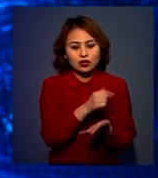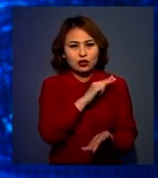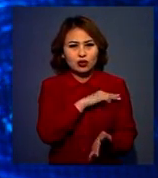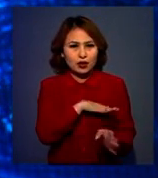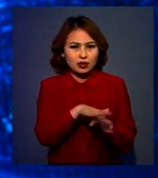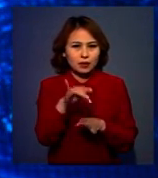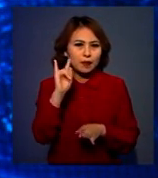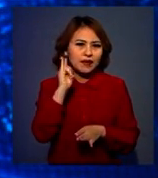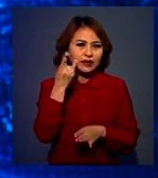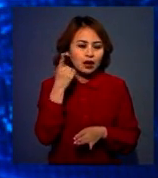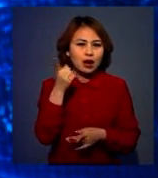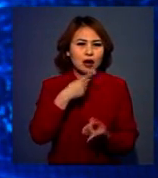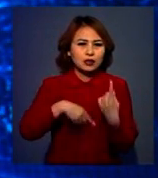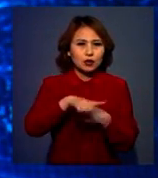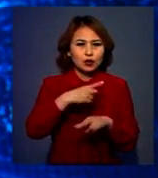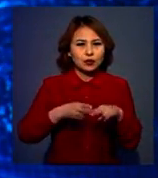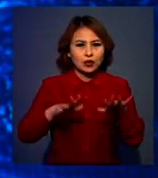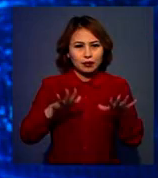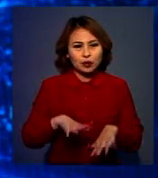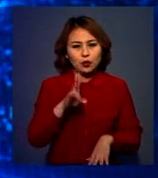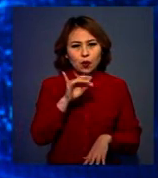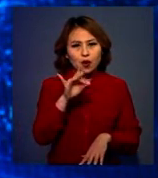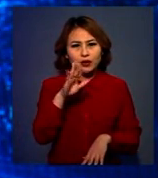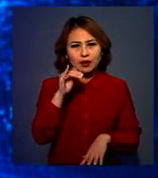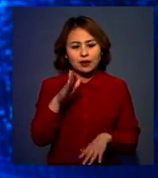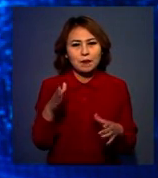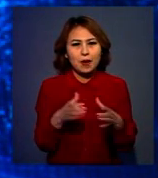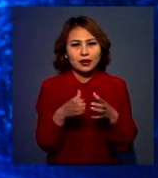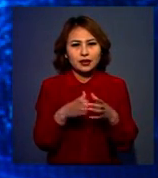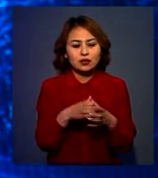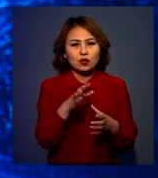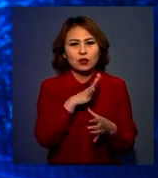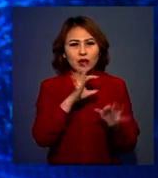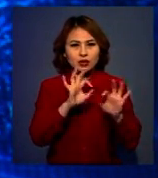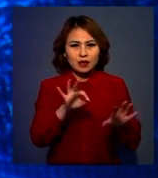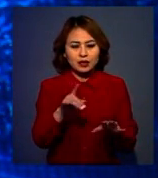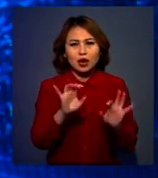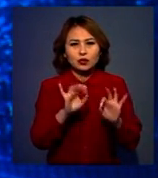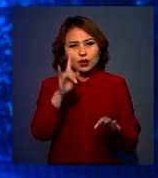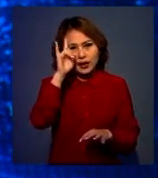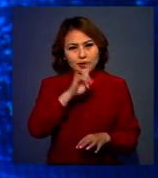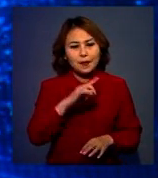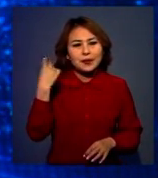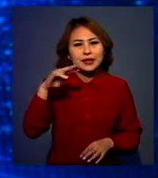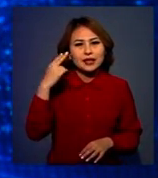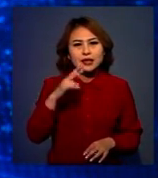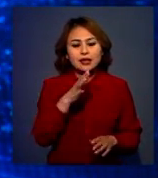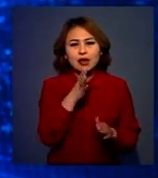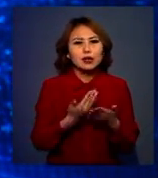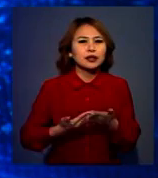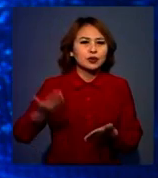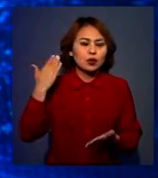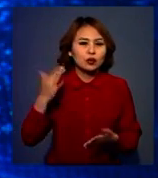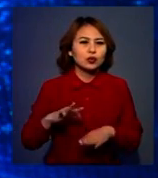табысты жүзеге асырады. Бұл павлодарлық кәсіподақ ұйымдары мен Нұр Отан партиясы өкілдерінің пікірі. Сарапшылардың айтуынша, Қазақстан